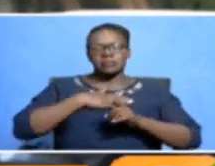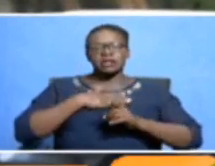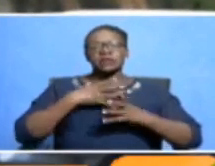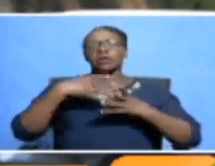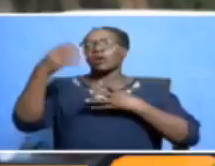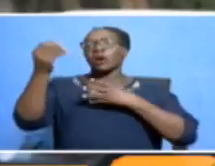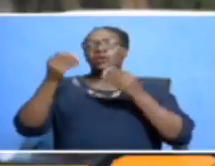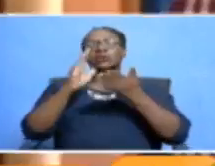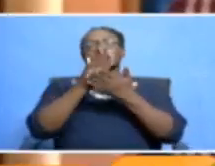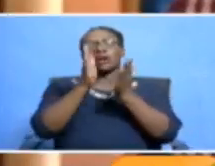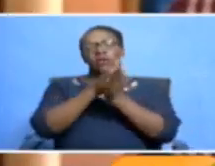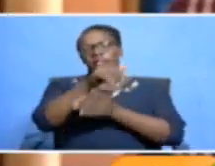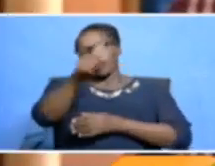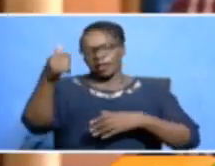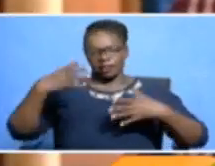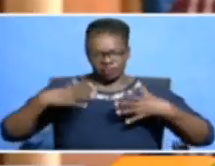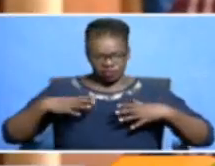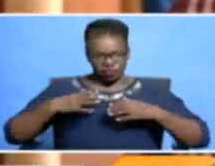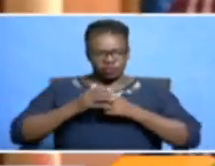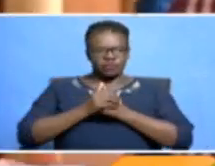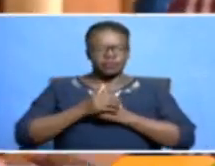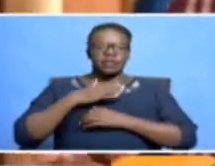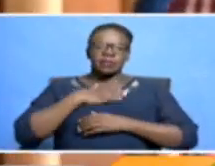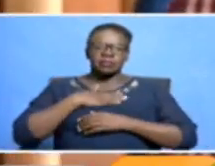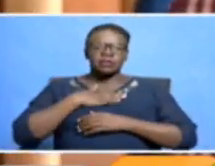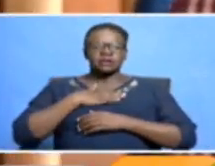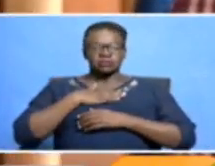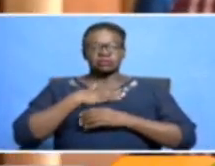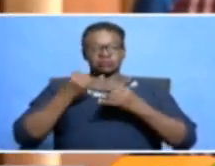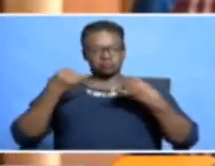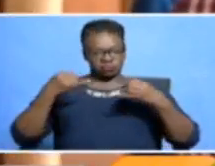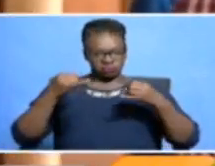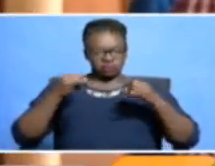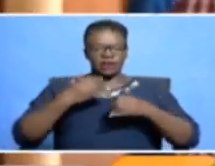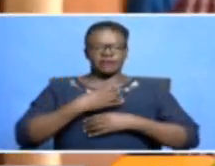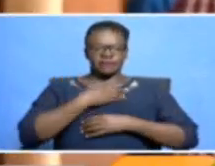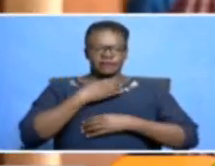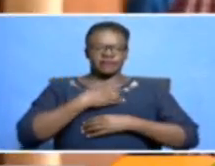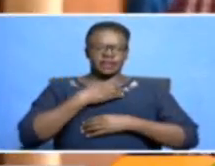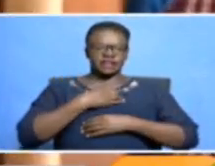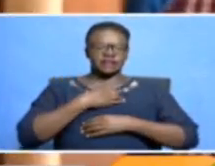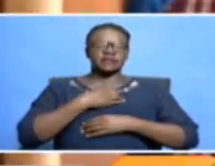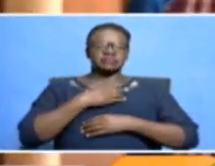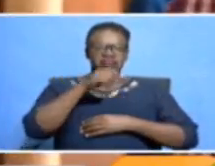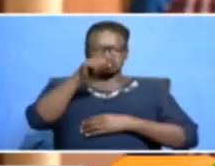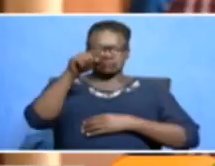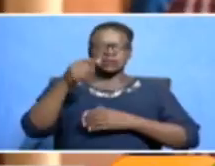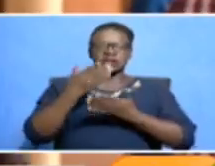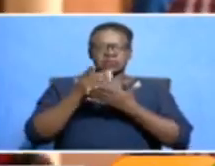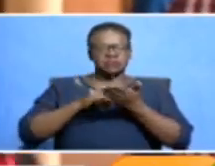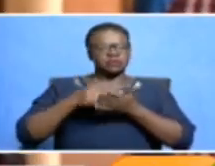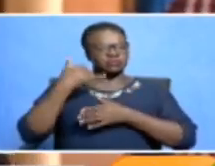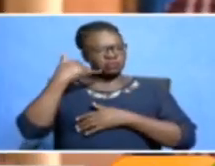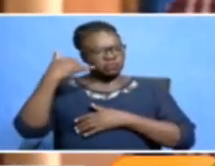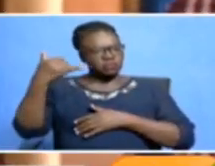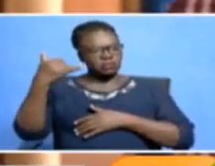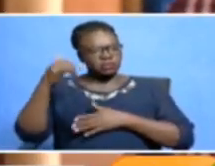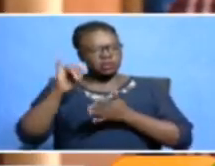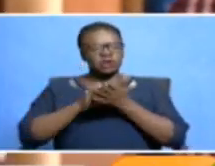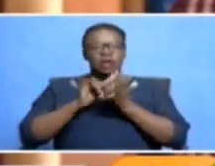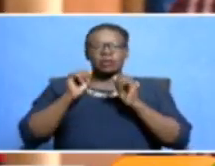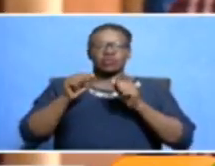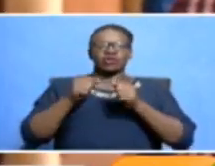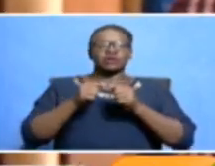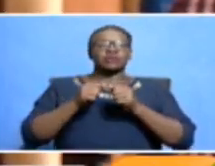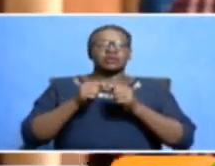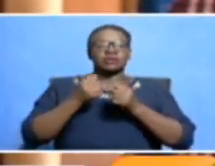out to share with others. Let us make a courtesy visit. Even we can make a courtesy call so that at least we can make